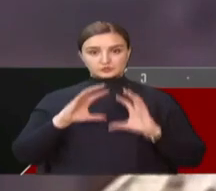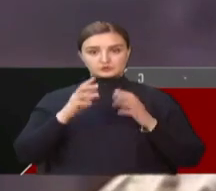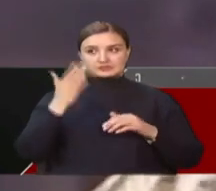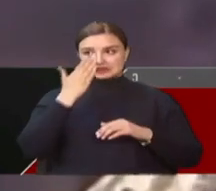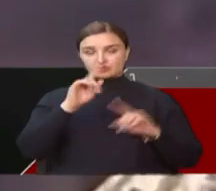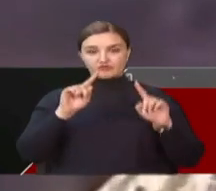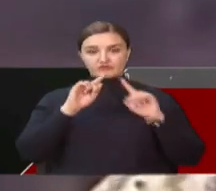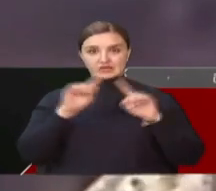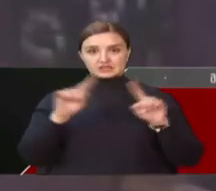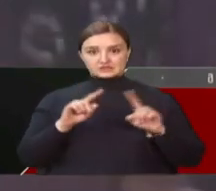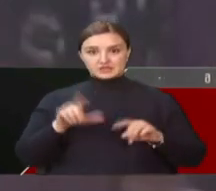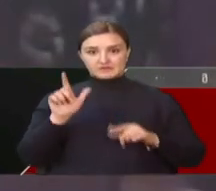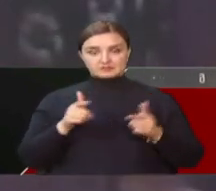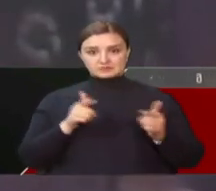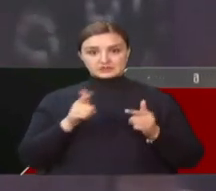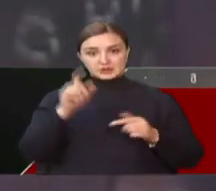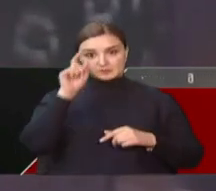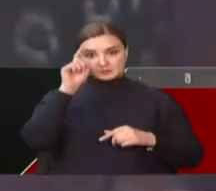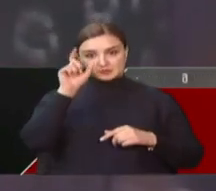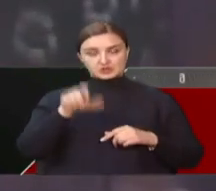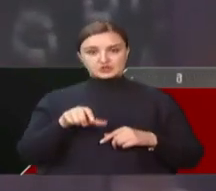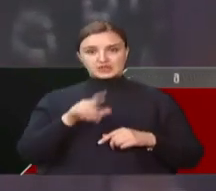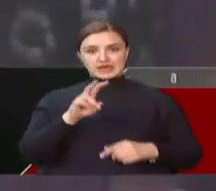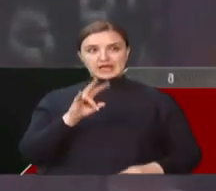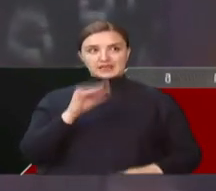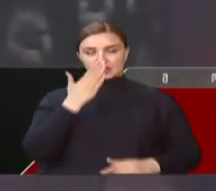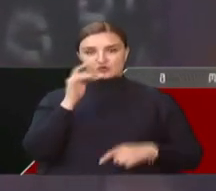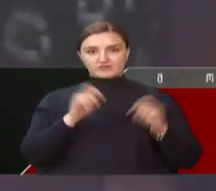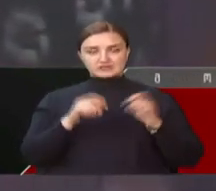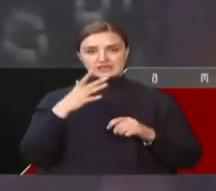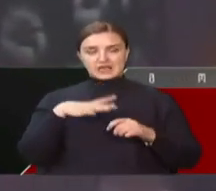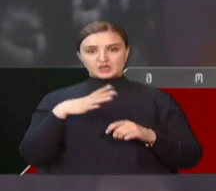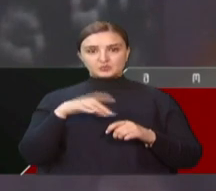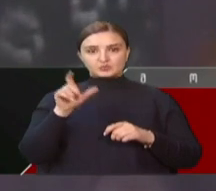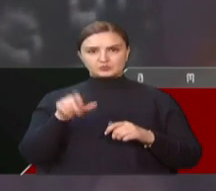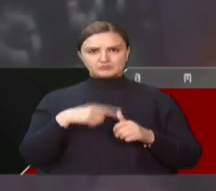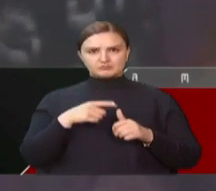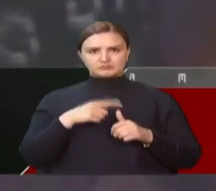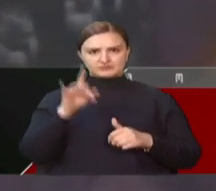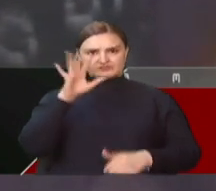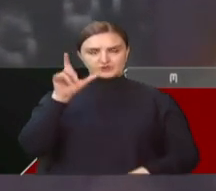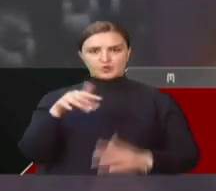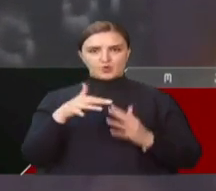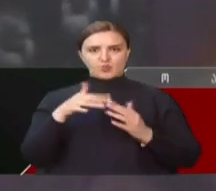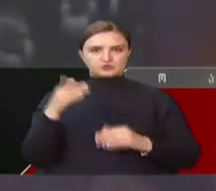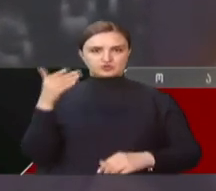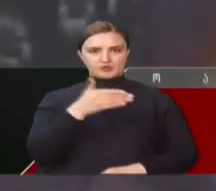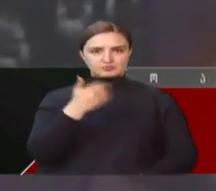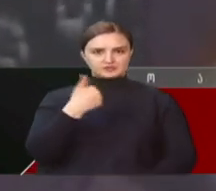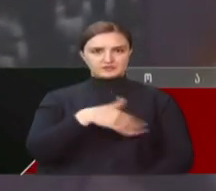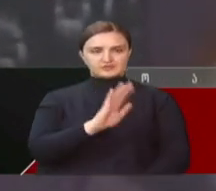კინოს ვარსკვლავისთვის იყო მზად, ბიჭი, რომელსაც კანის კინოფესტივალზე ქართველი მარლონ ბრანდო უწოდეს, ომში წავიდა.